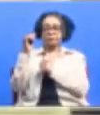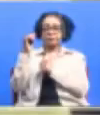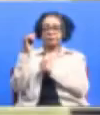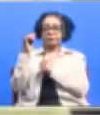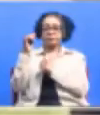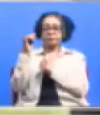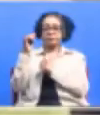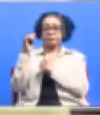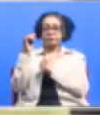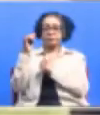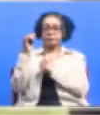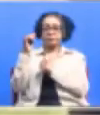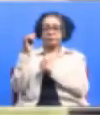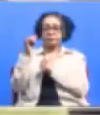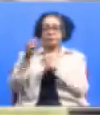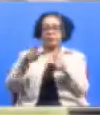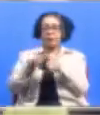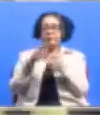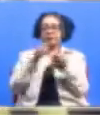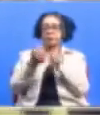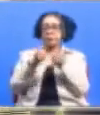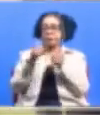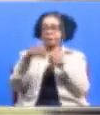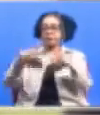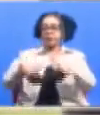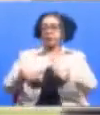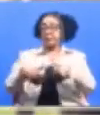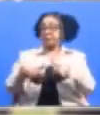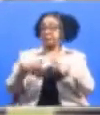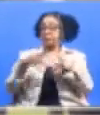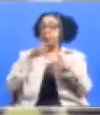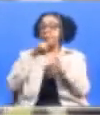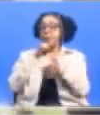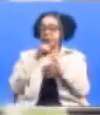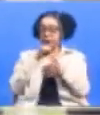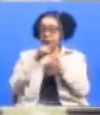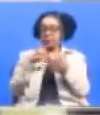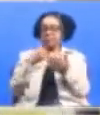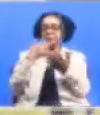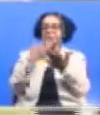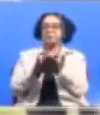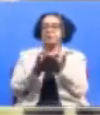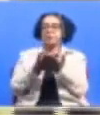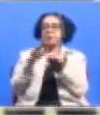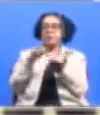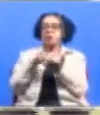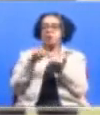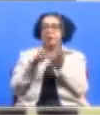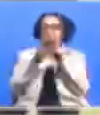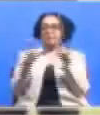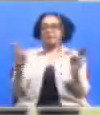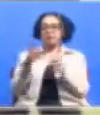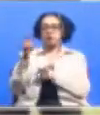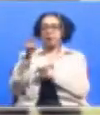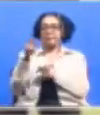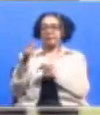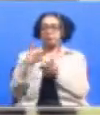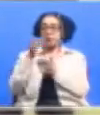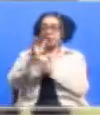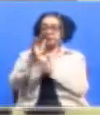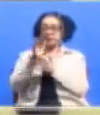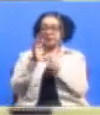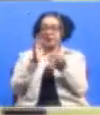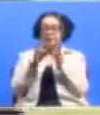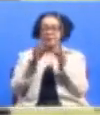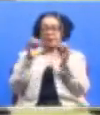Kama champions Young Boys, nashukuru sana kwa organization wa Migori Peace Tournament. Tunaomba tena kama